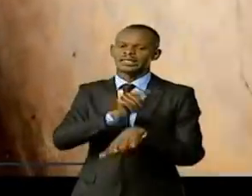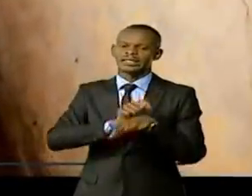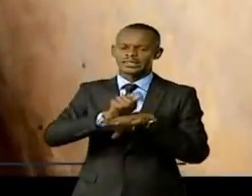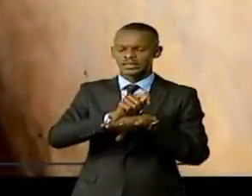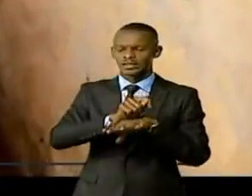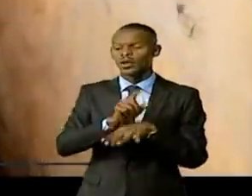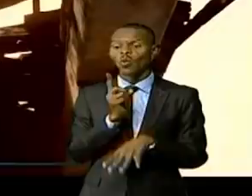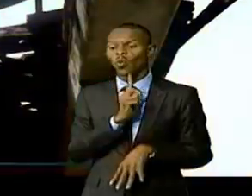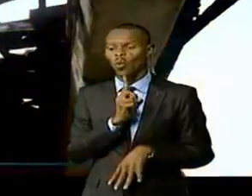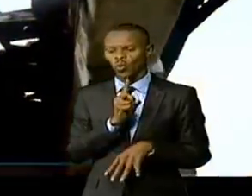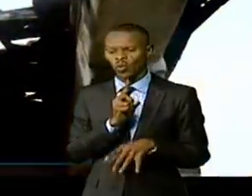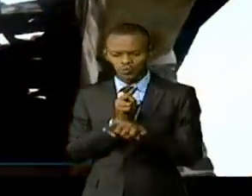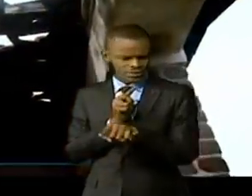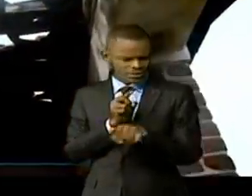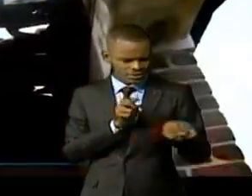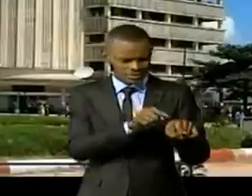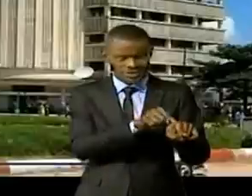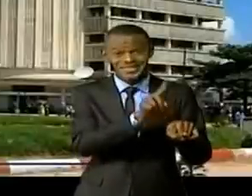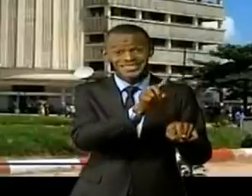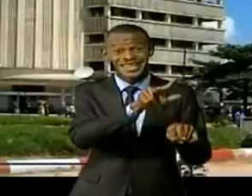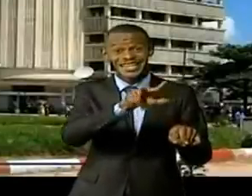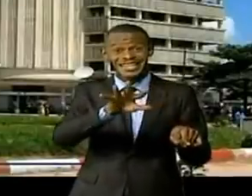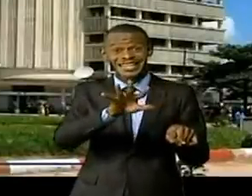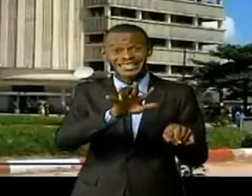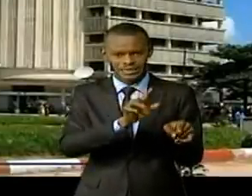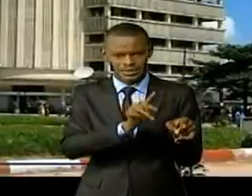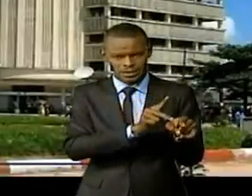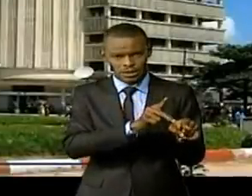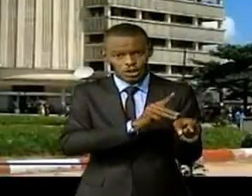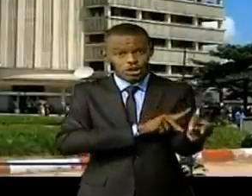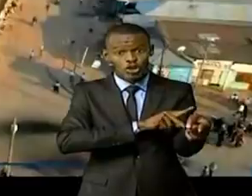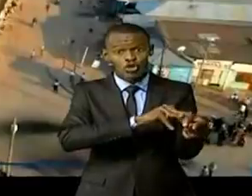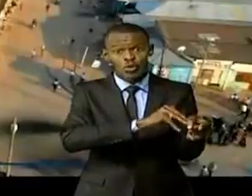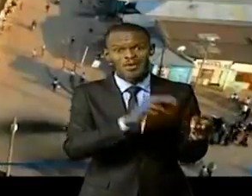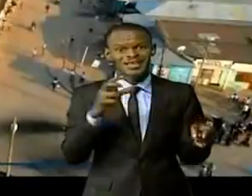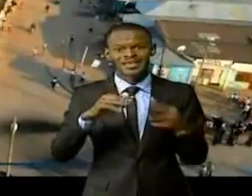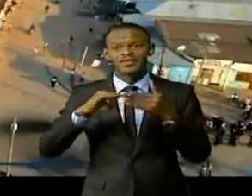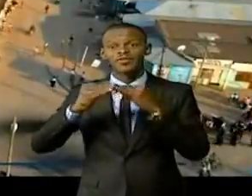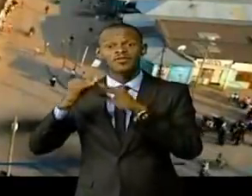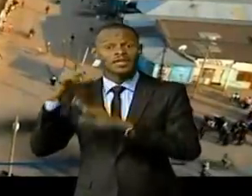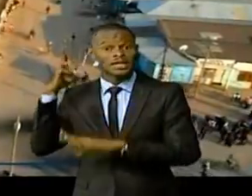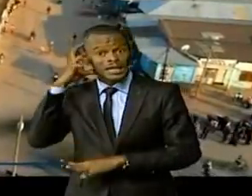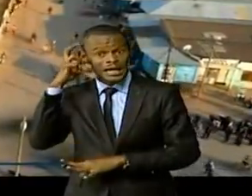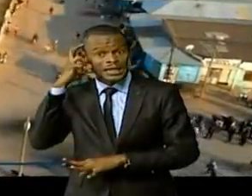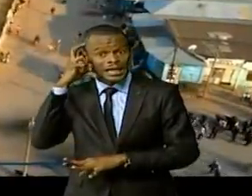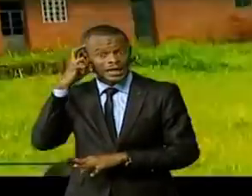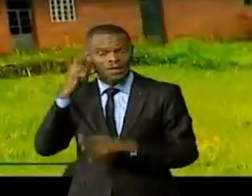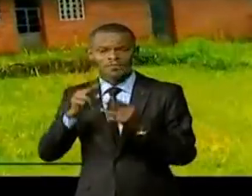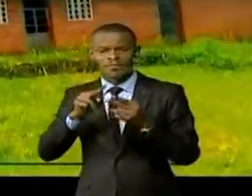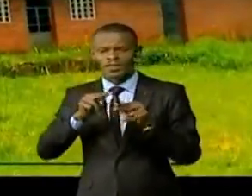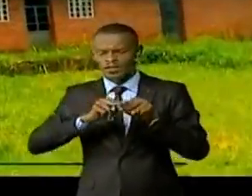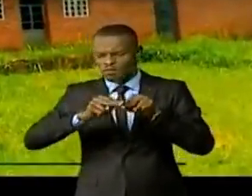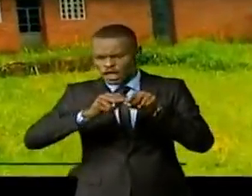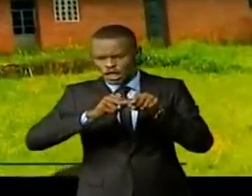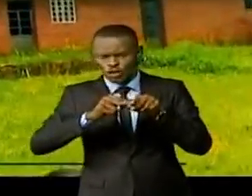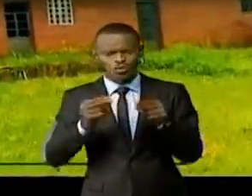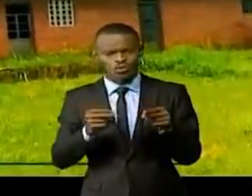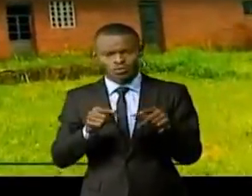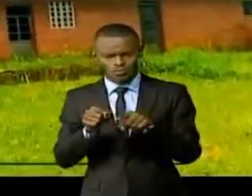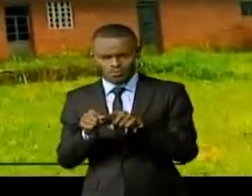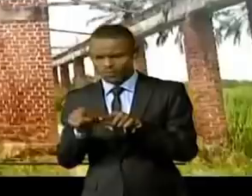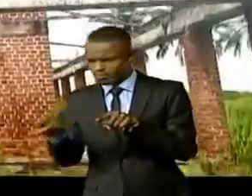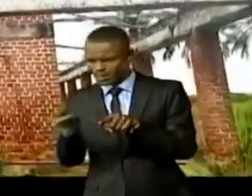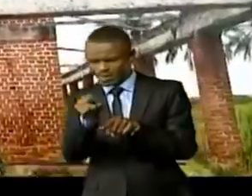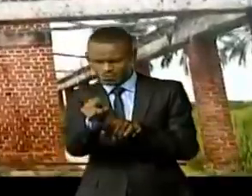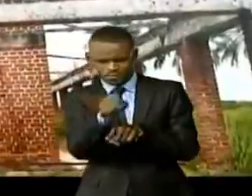Kampoundé Mission, à 135 km de la ville de Kananga et 80 km de la ville de Mouneditou, le collège Saint-Jean-Barc-Mans a été créé